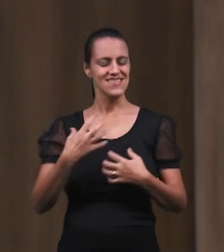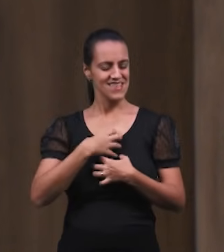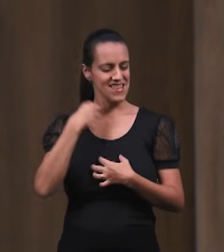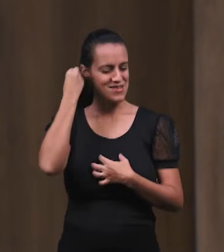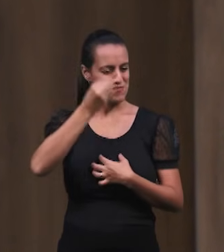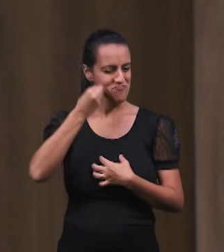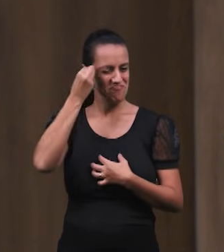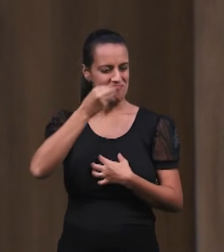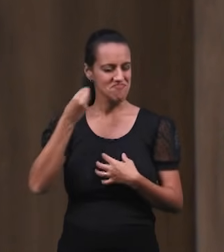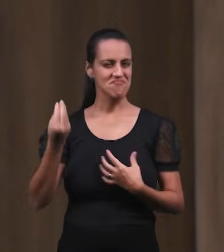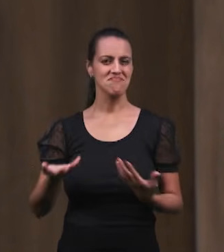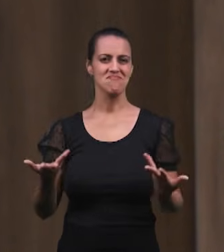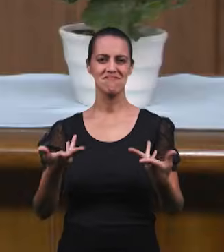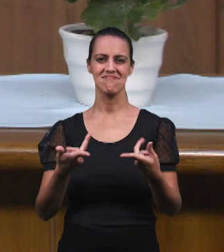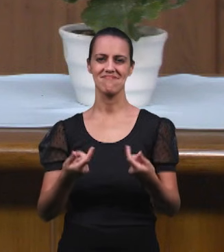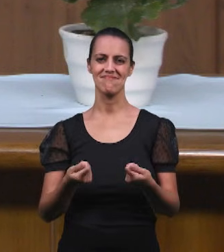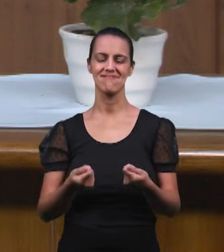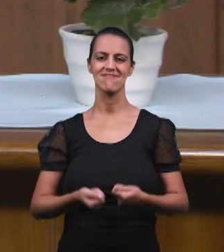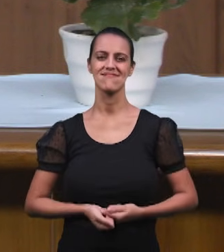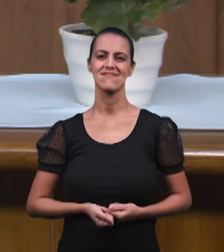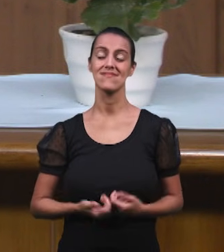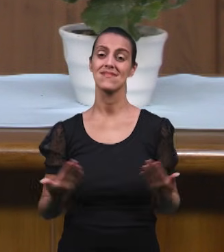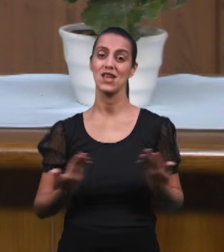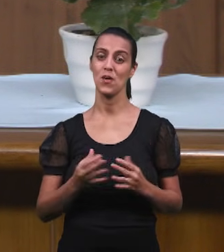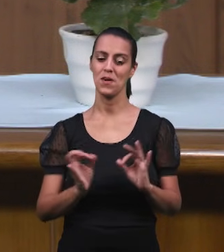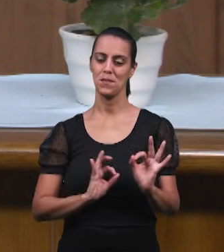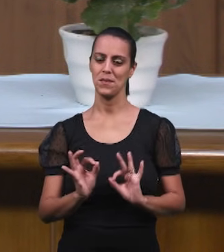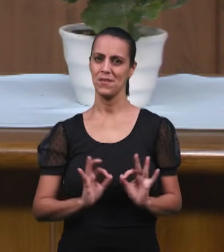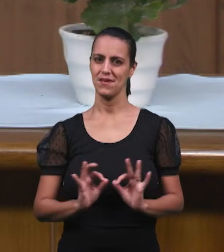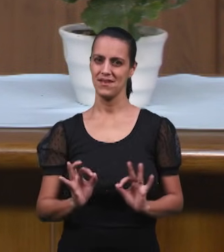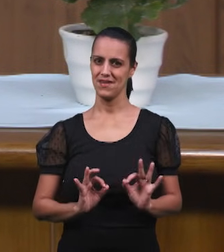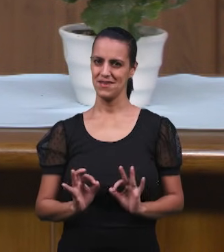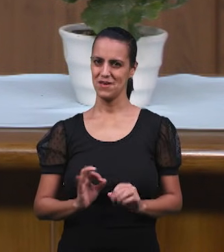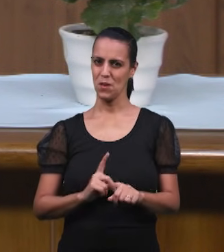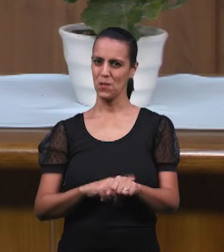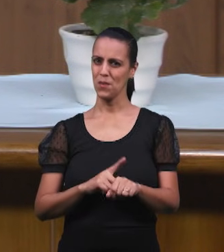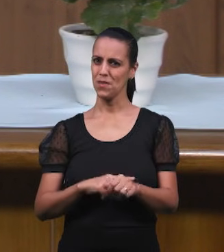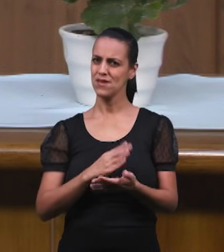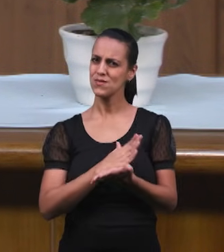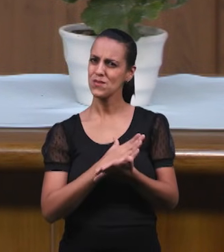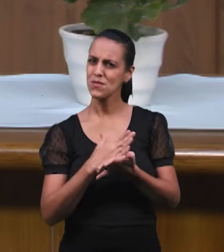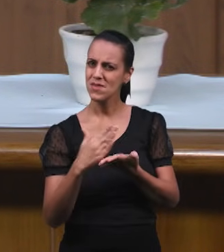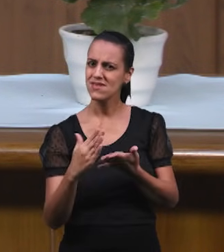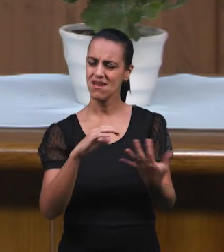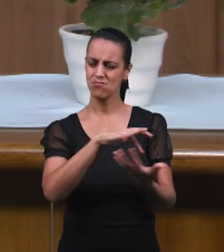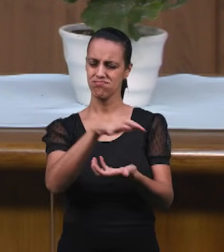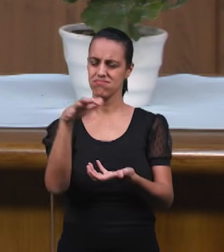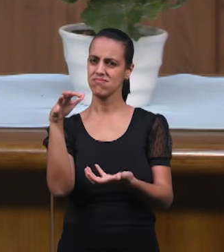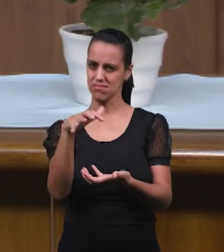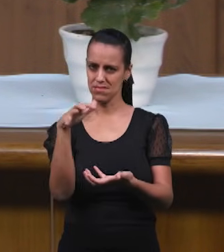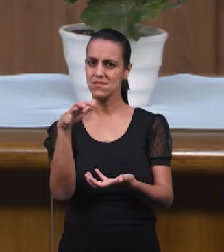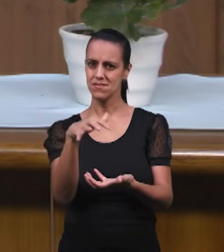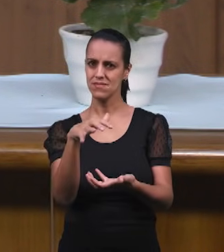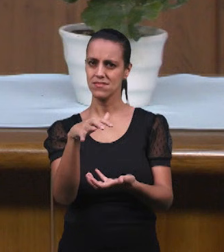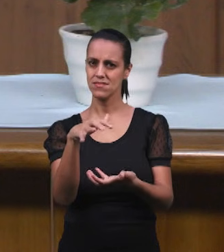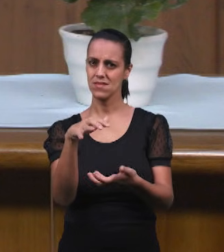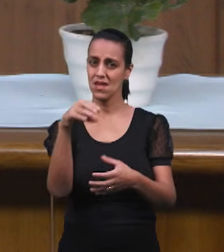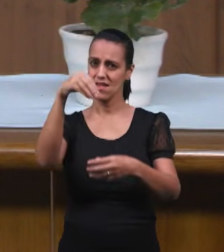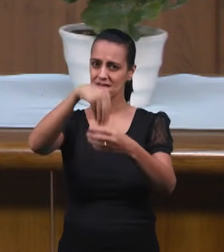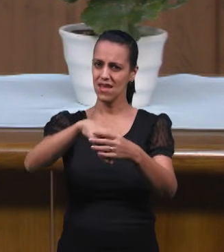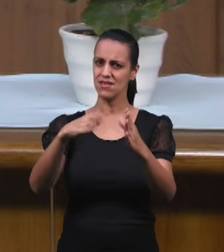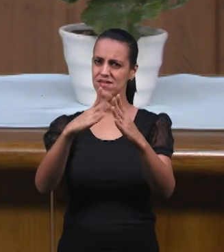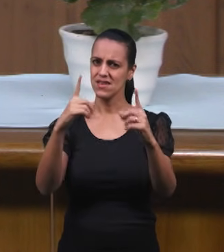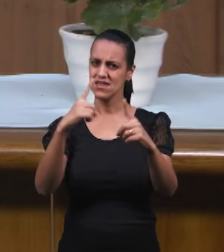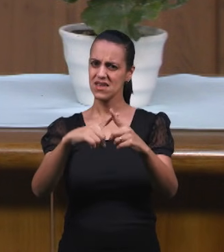une expérience merveilleuse avec lui. Nous sommes maintenant en train de nous préparer pour entrer en réseau